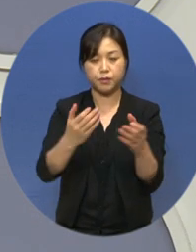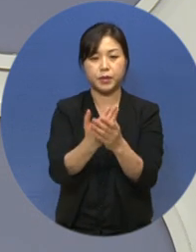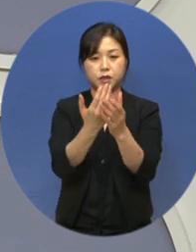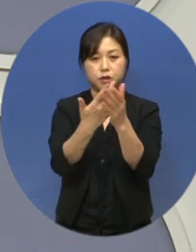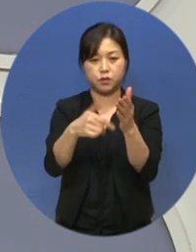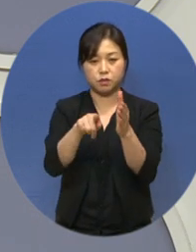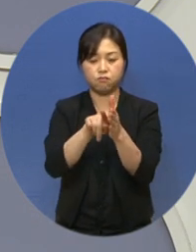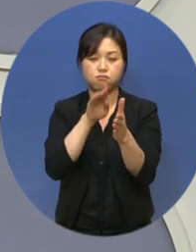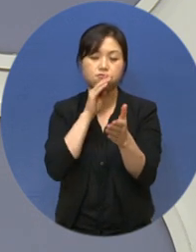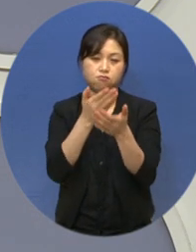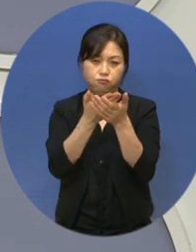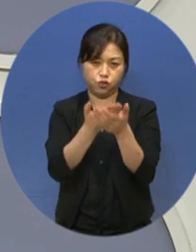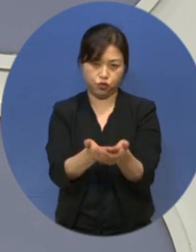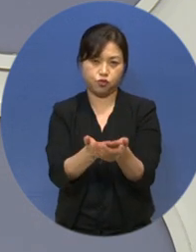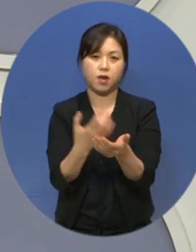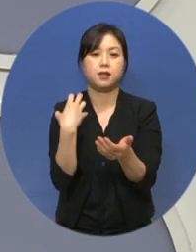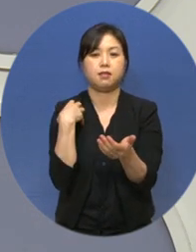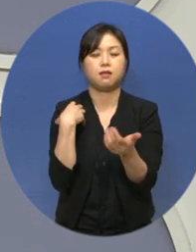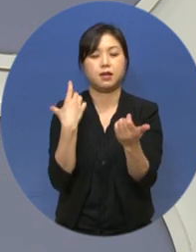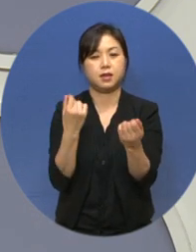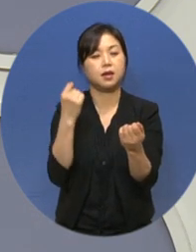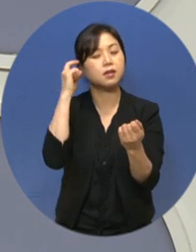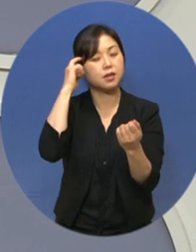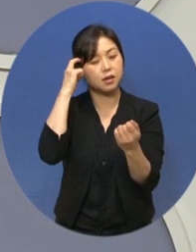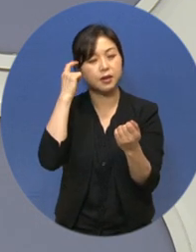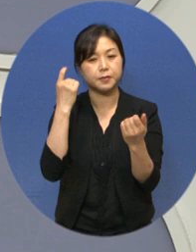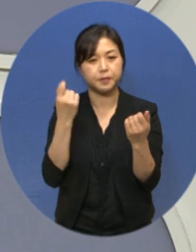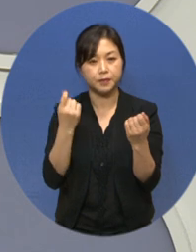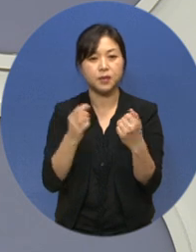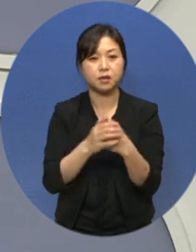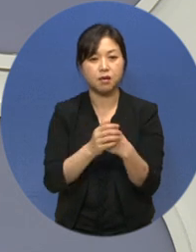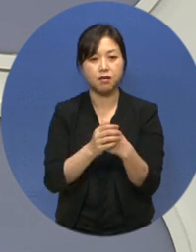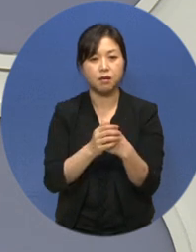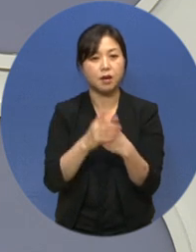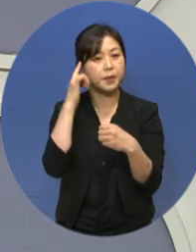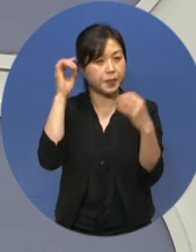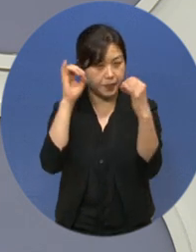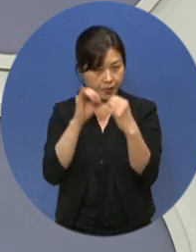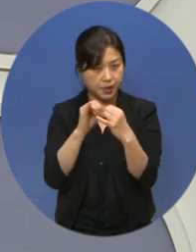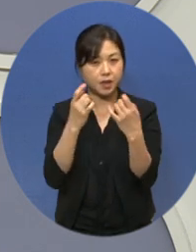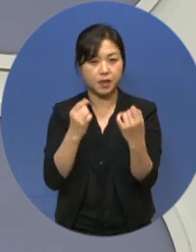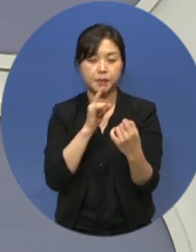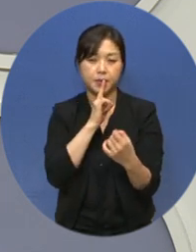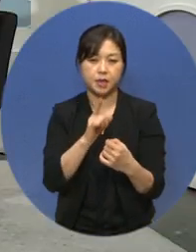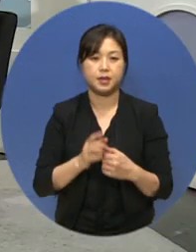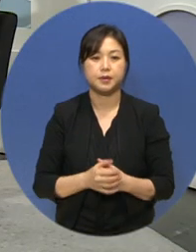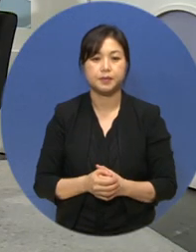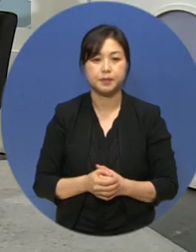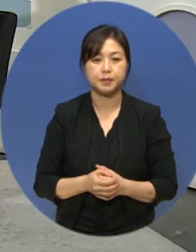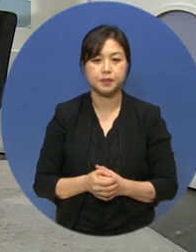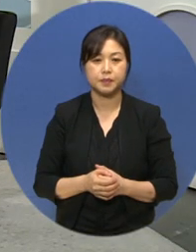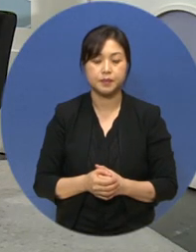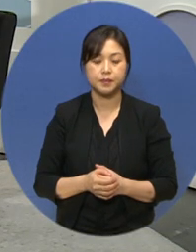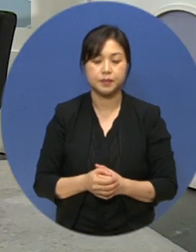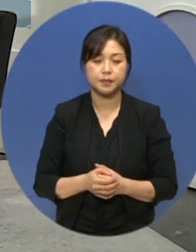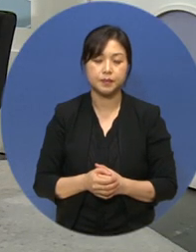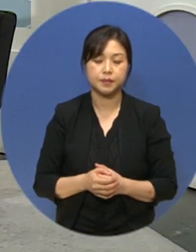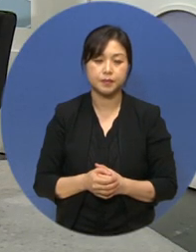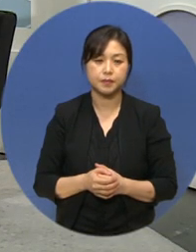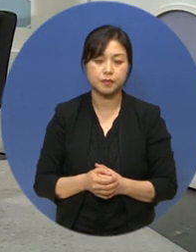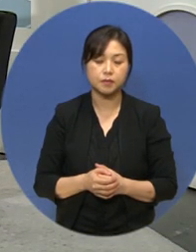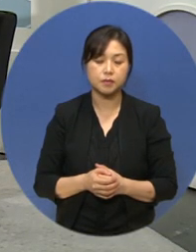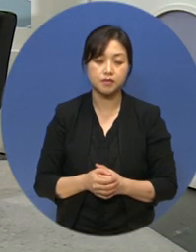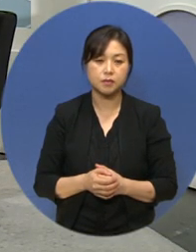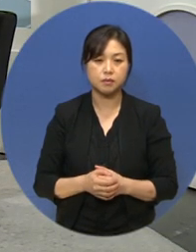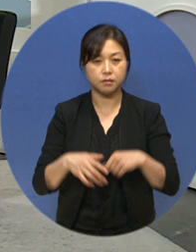핵심적으로 예 작용할 것이란 생각이 때문에 적극적으로 찬성한다 그런 말씀 드립니다 예 그동안의 그